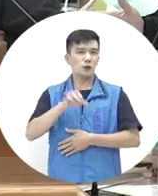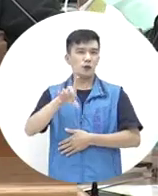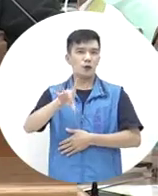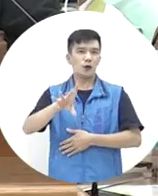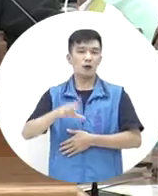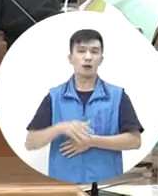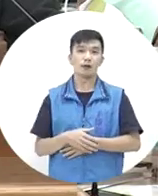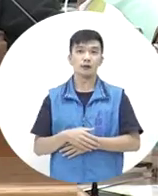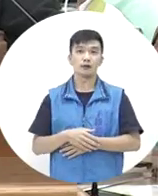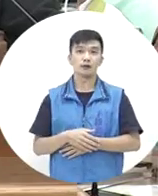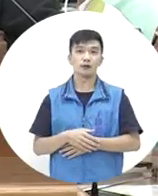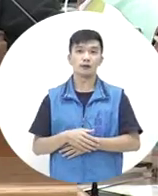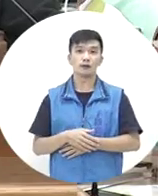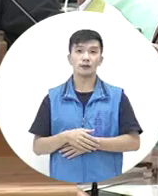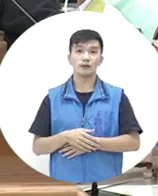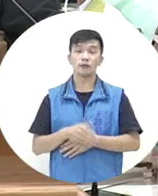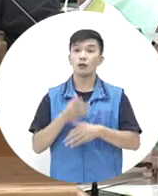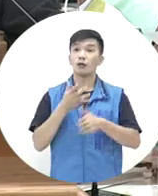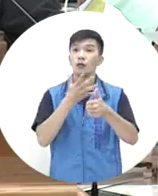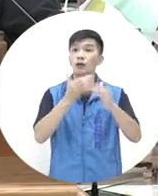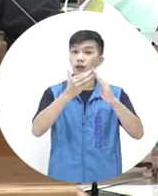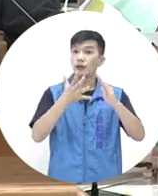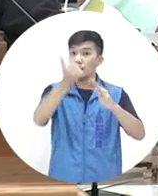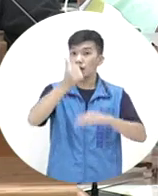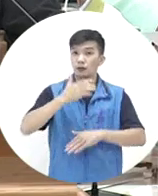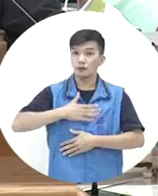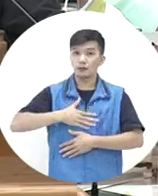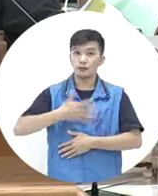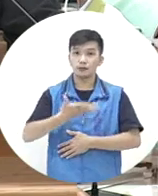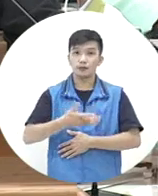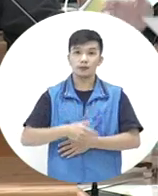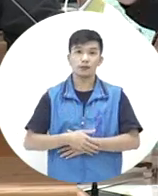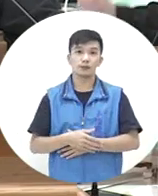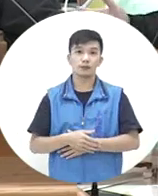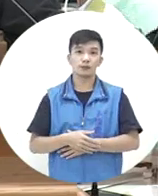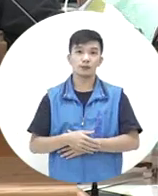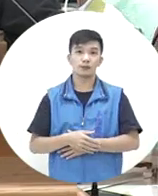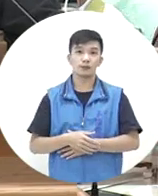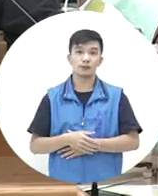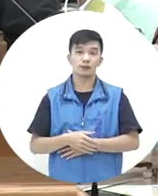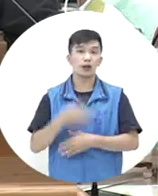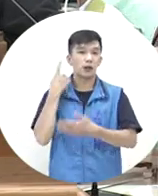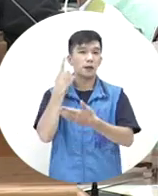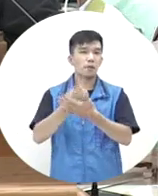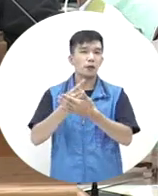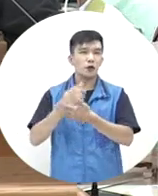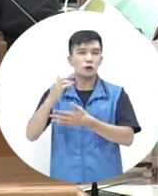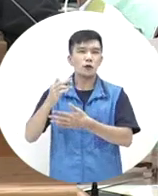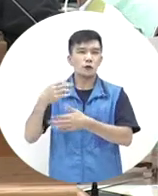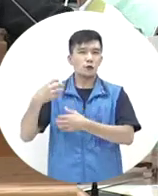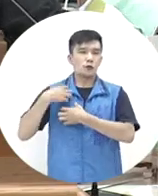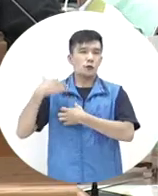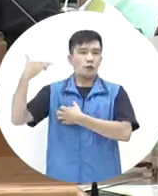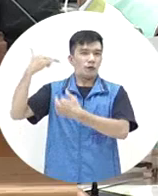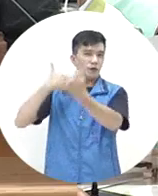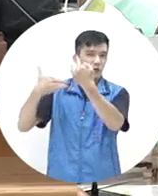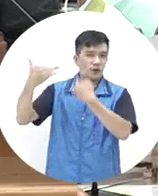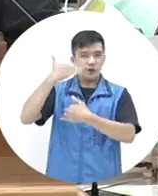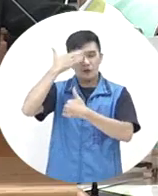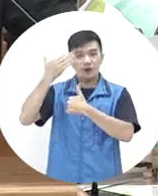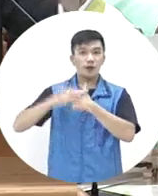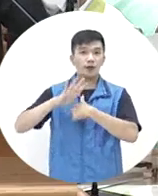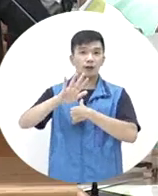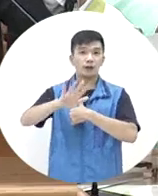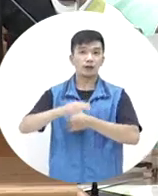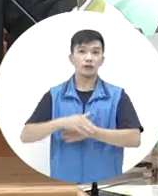不对？市长，你知不知道这个事情？ 谢谢你。 每天都有军机扰台。 谢谢你。只要有侵犯中华民